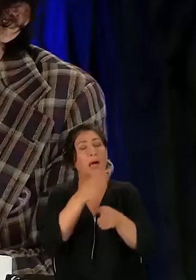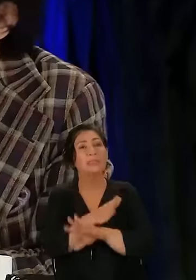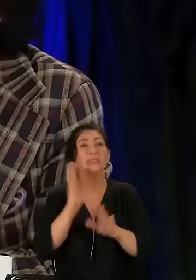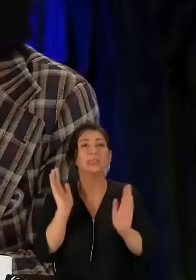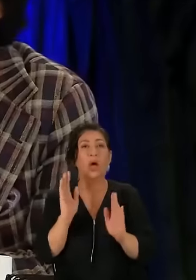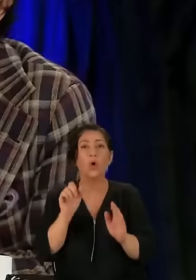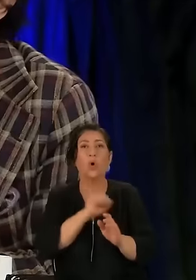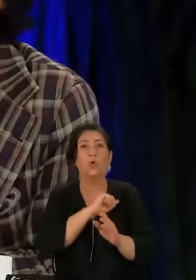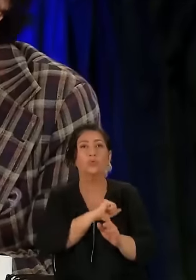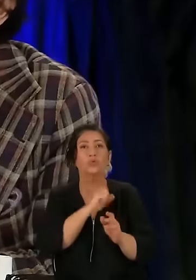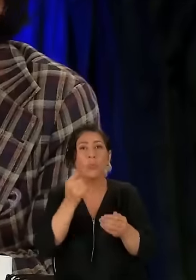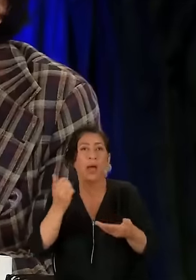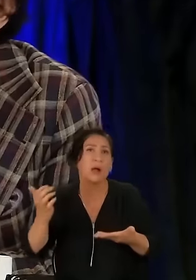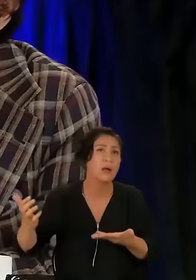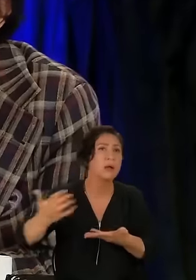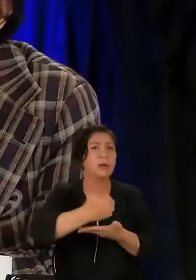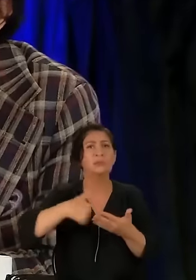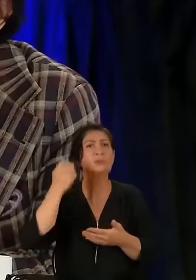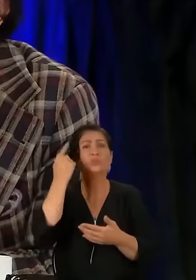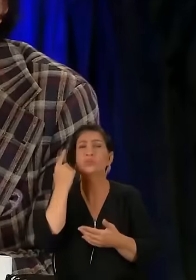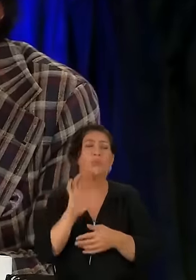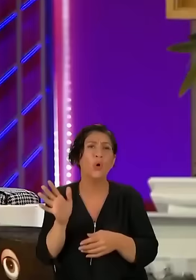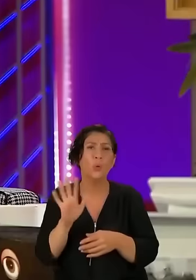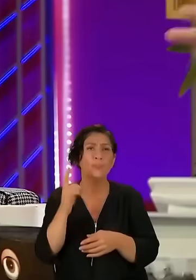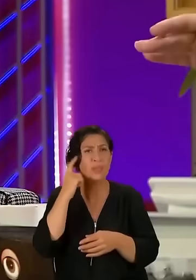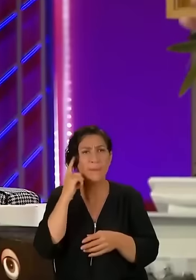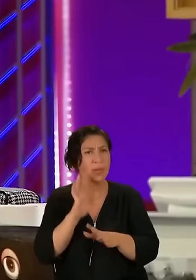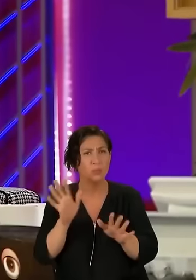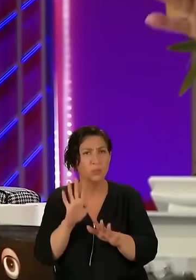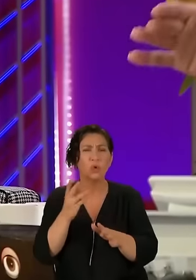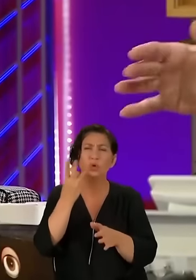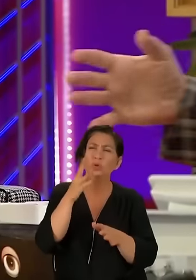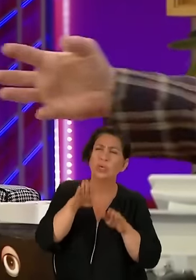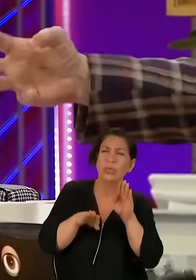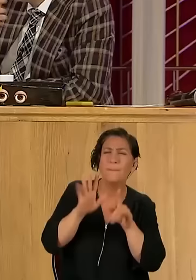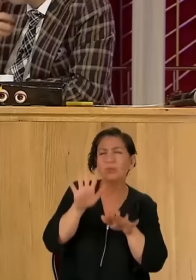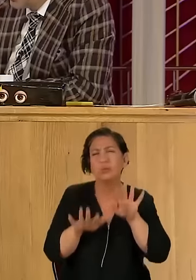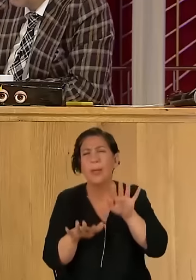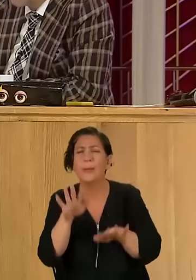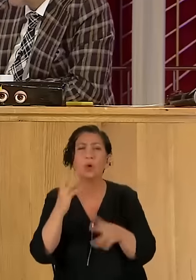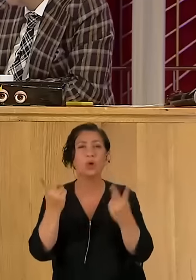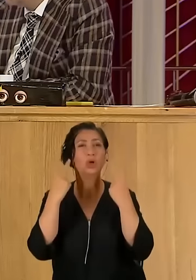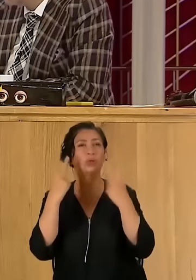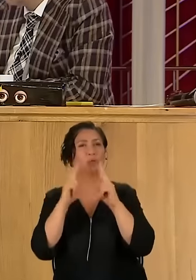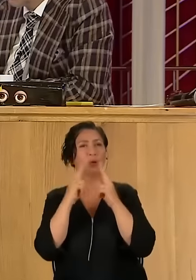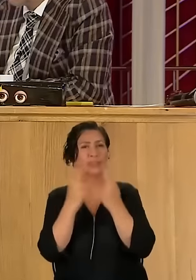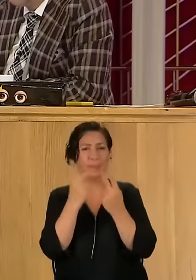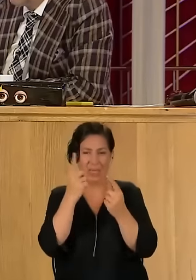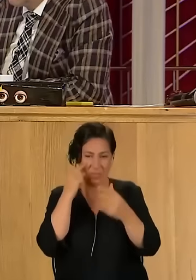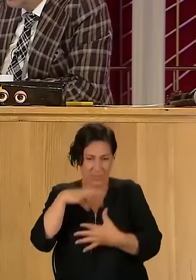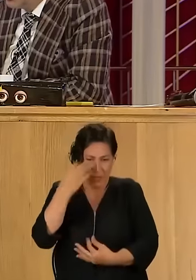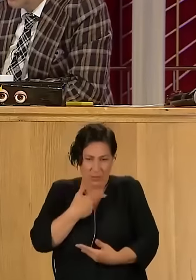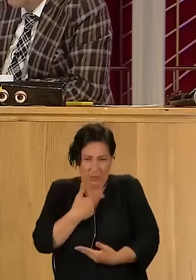aslında korkunç kazançların olduğunu düşünmüyorum. Tahmin etmiyorum. Çünkü üç aşağı beş yukarı gösteri dünyasından bir insan